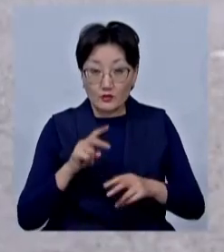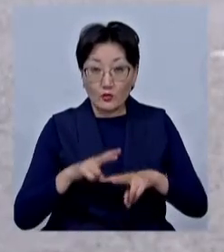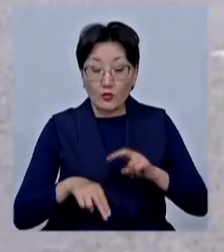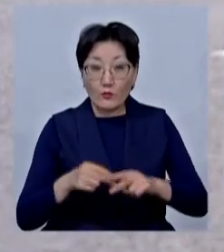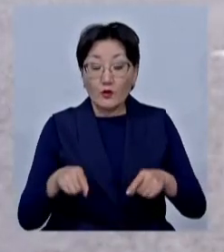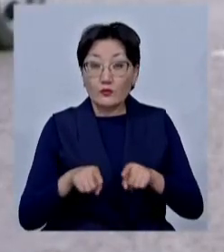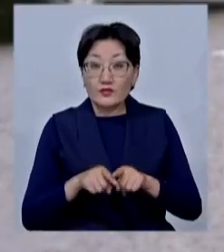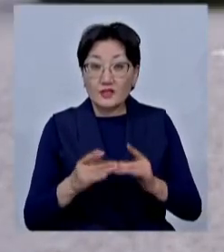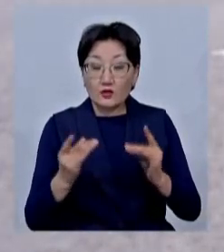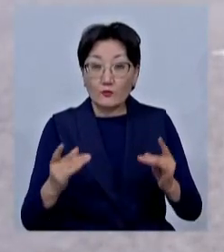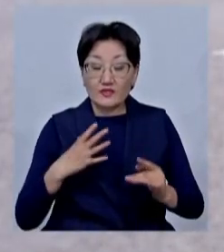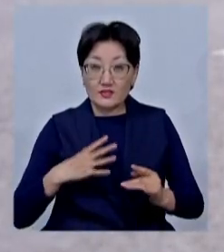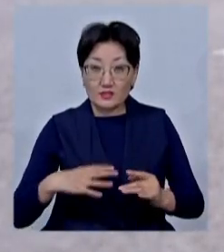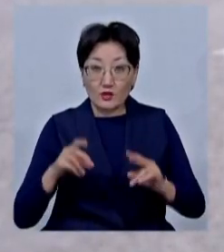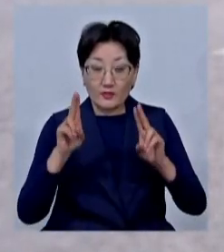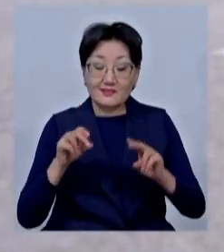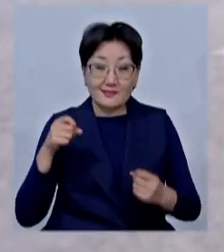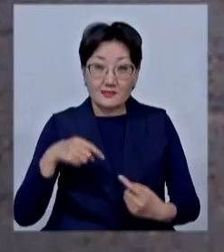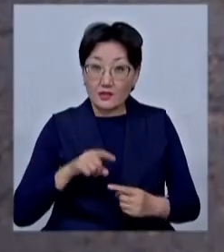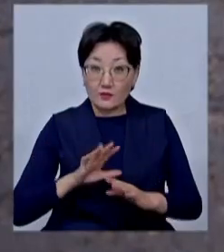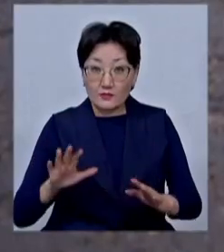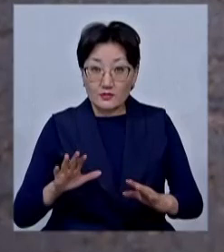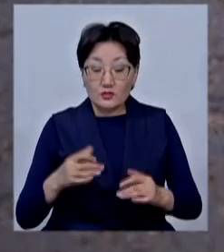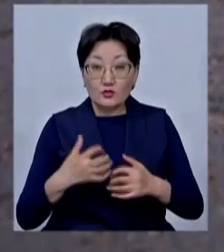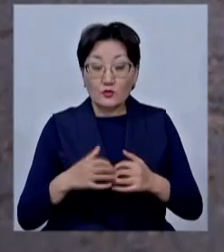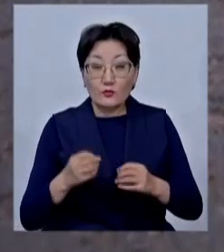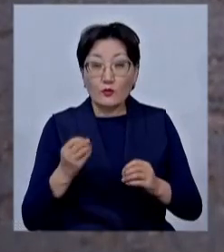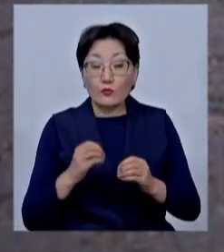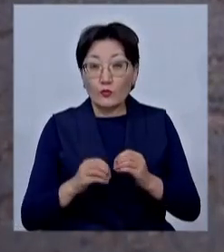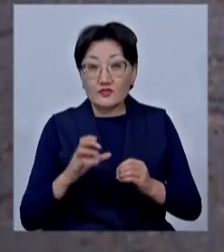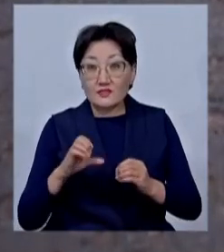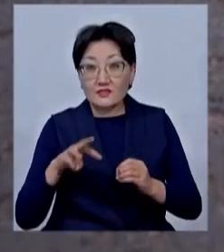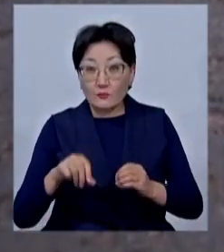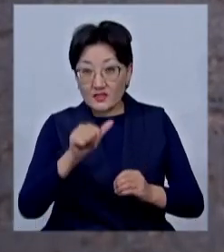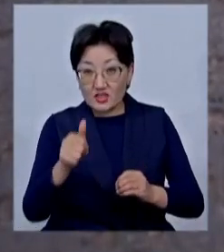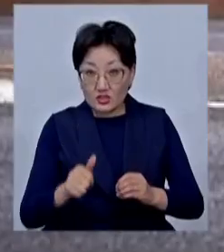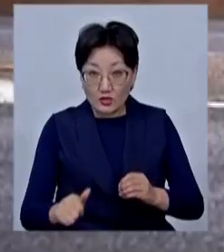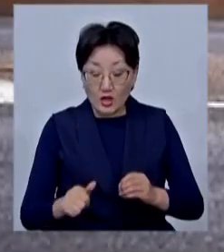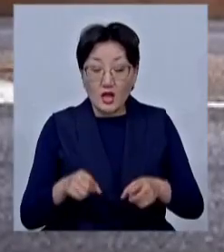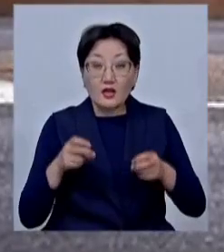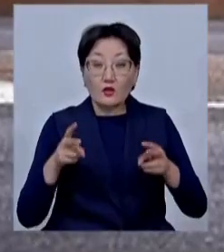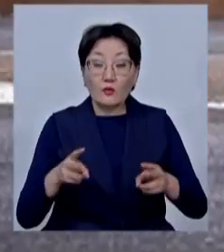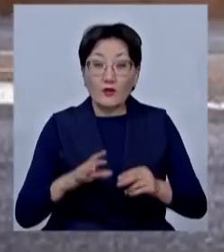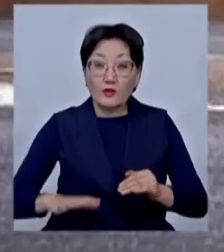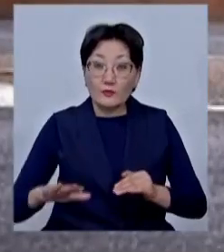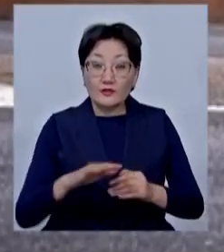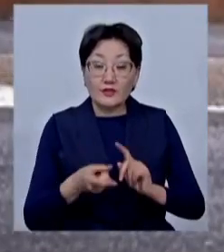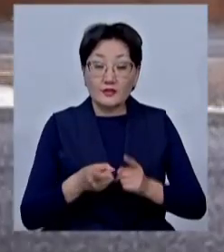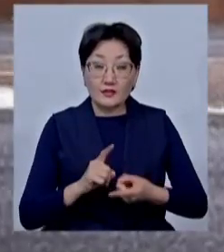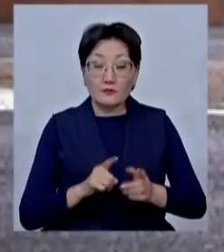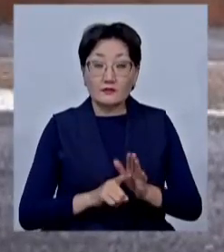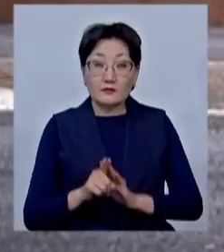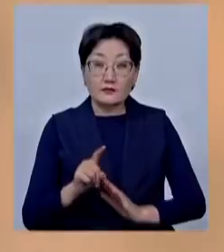асырған нысанның төзімділігі талапқа сай болмағандай. Арасы 10 сантиметрге дейін ашылған жарықша қауіпті аймаққа айнала